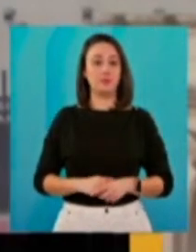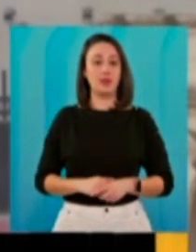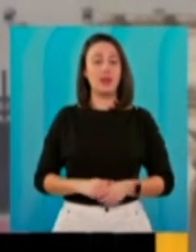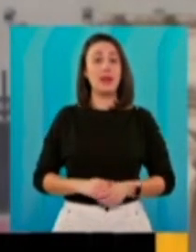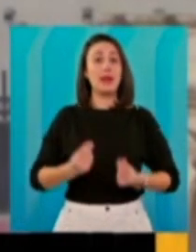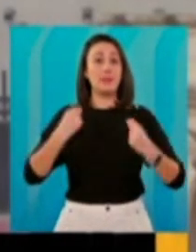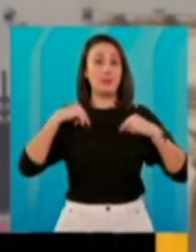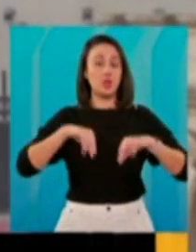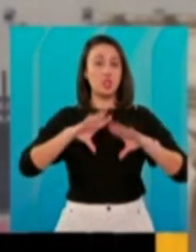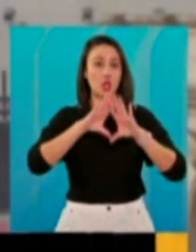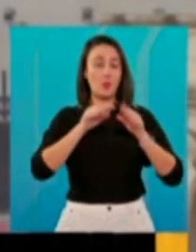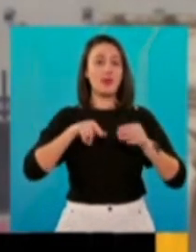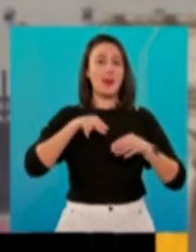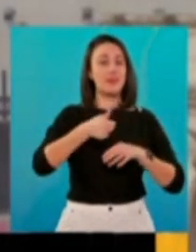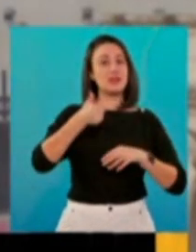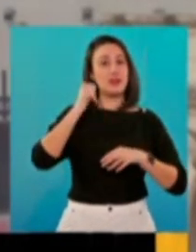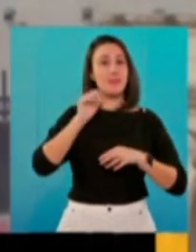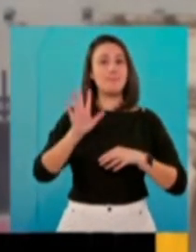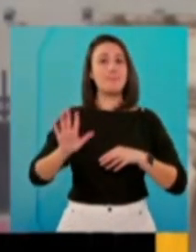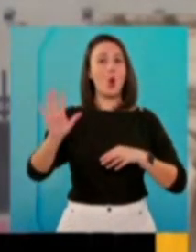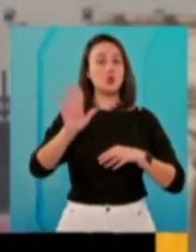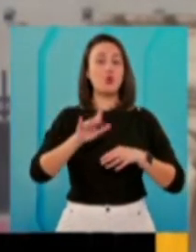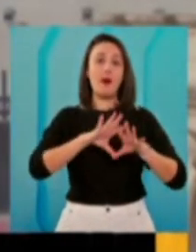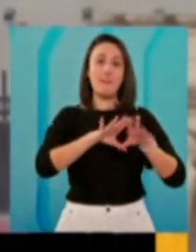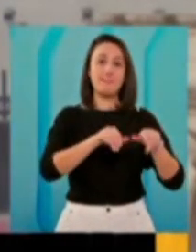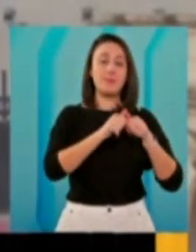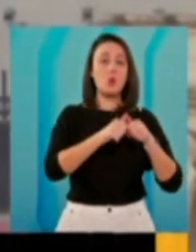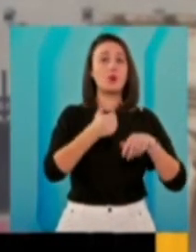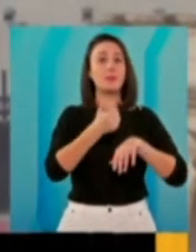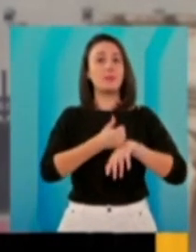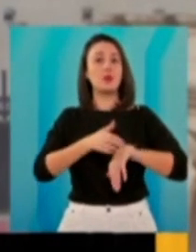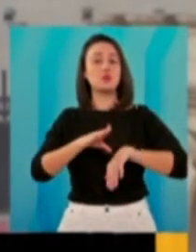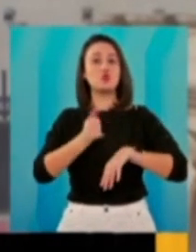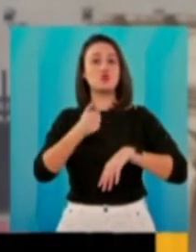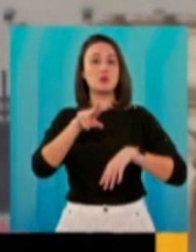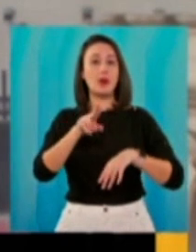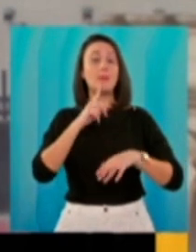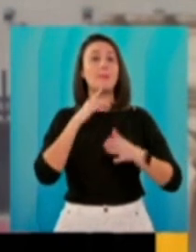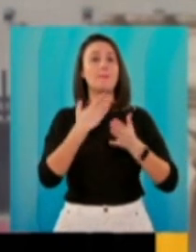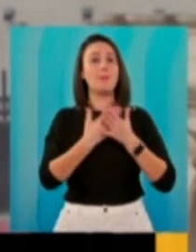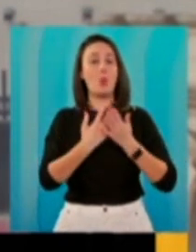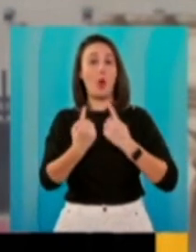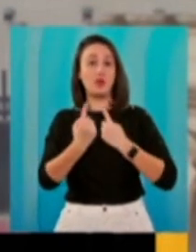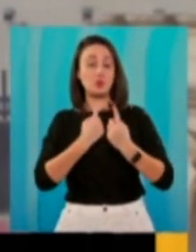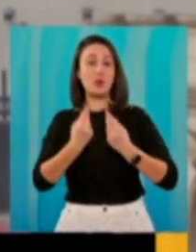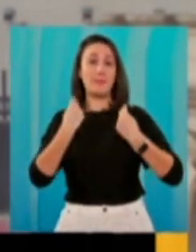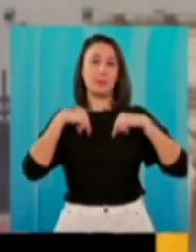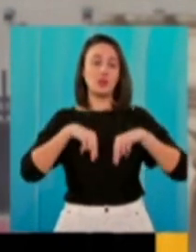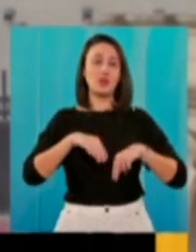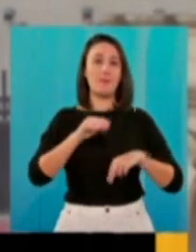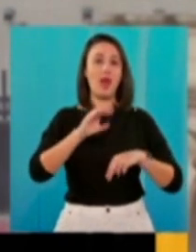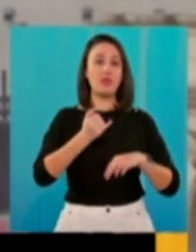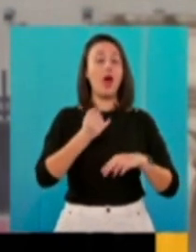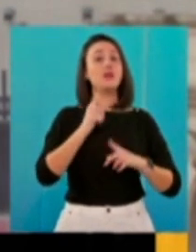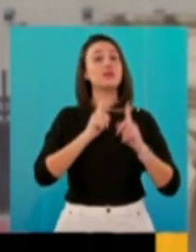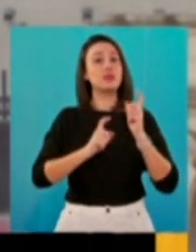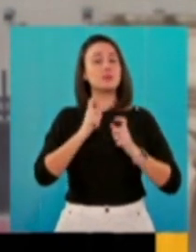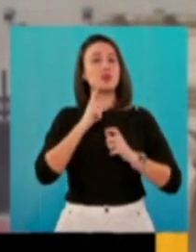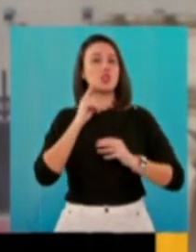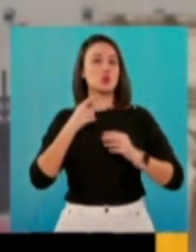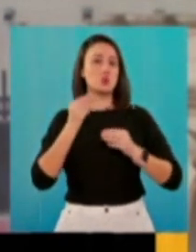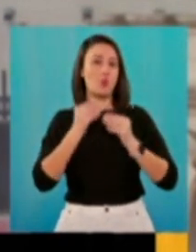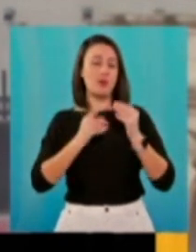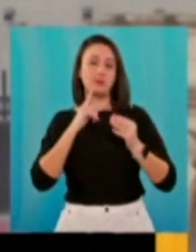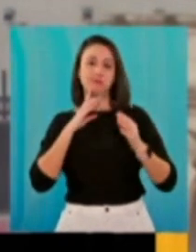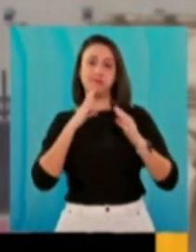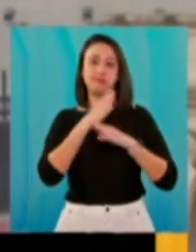Președintele Klaus Iohannis a mers ieri în Republica Moldova împreună cu premierul Nicolae Ciucă pentru a discuta cu președintele Maia Sandu despre situația provocată